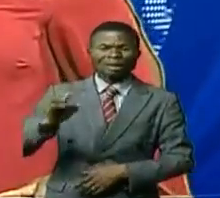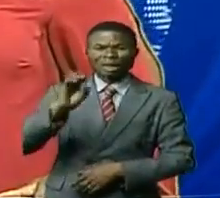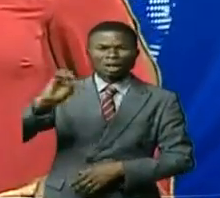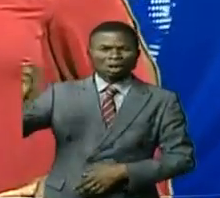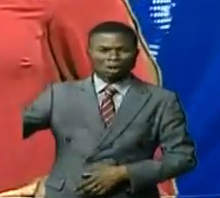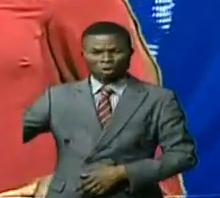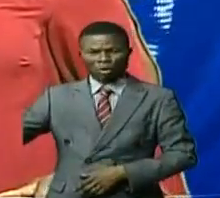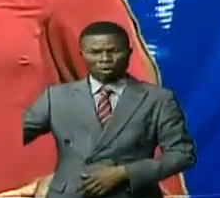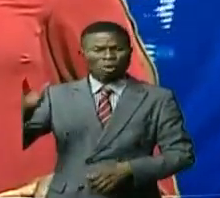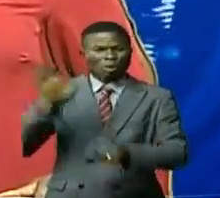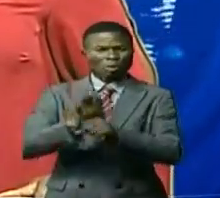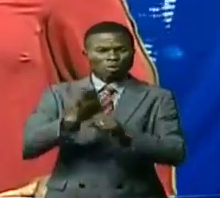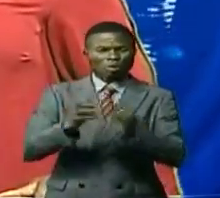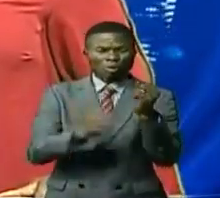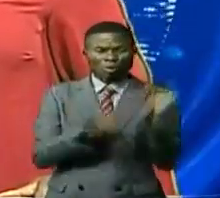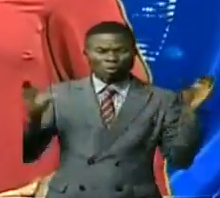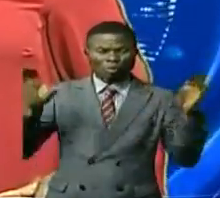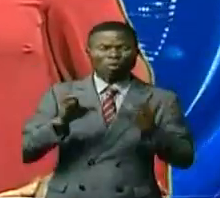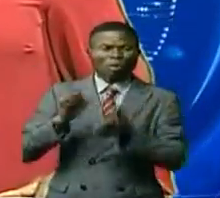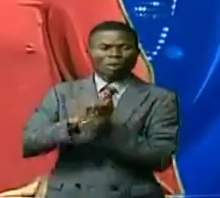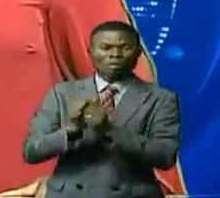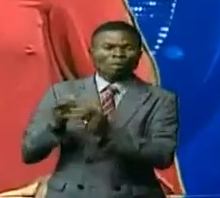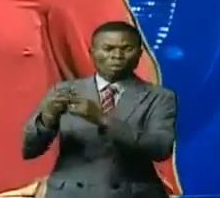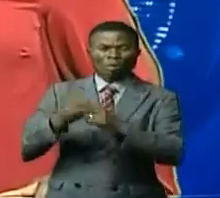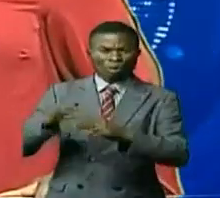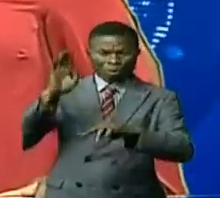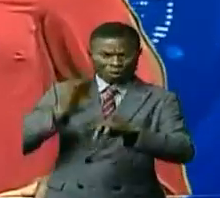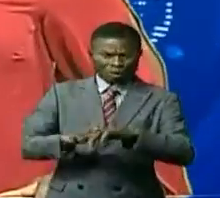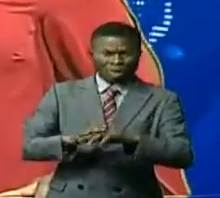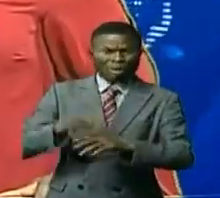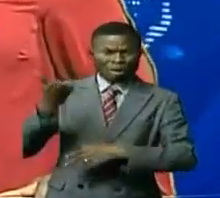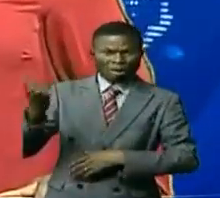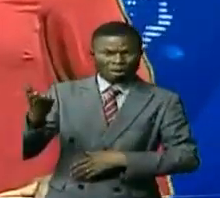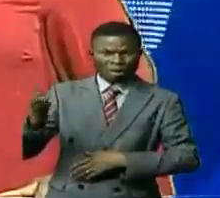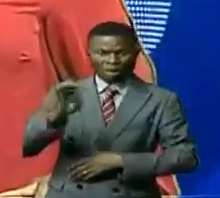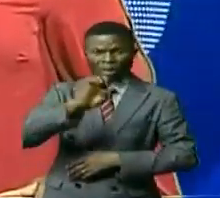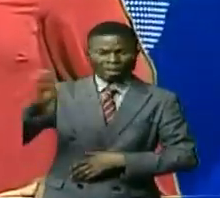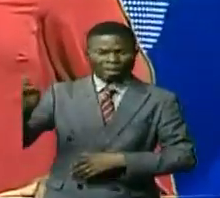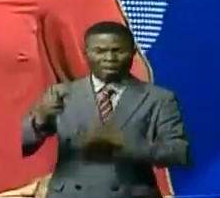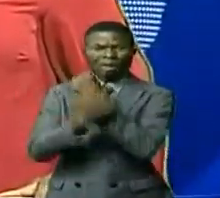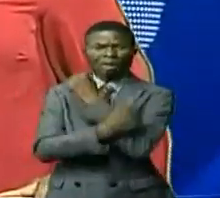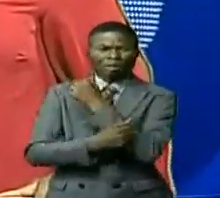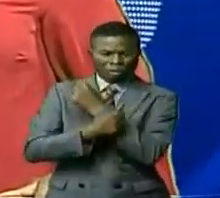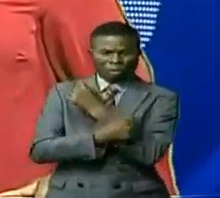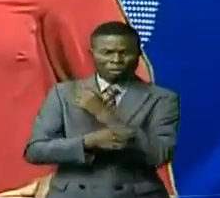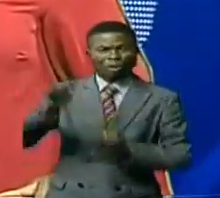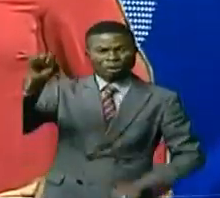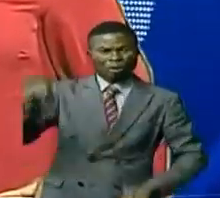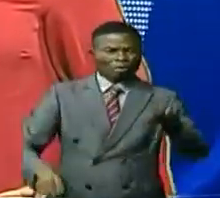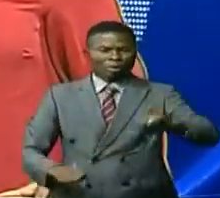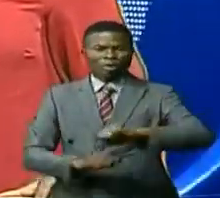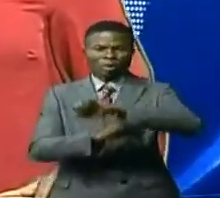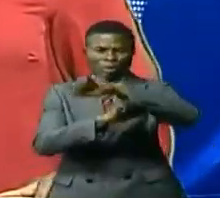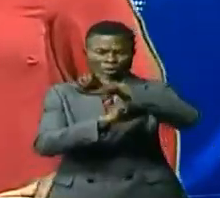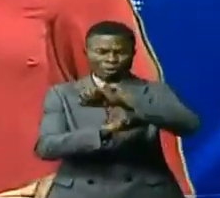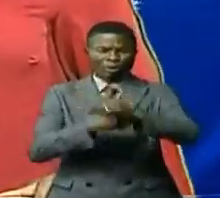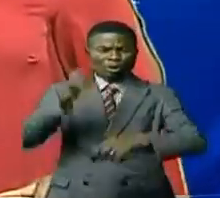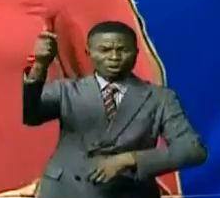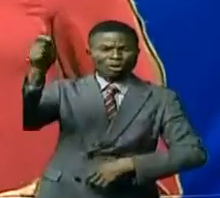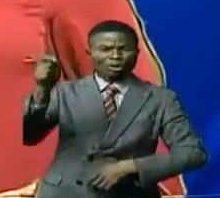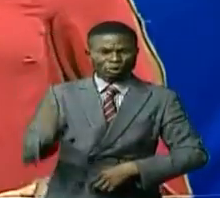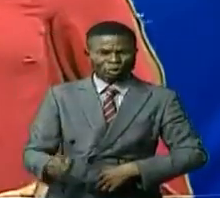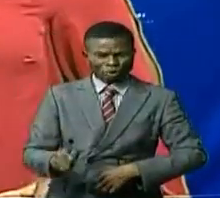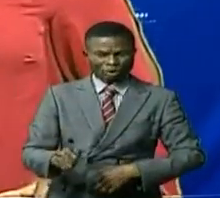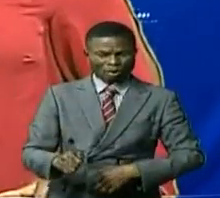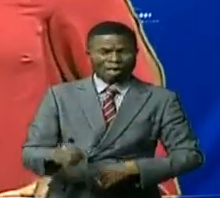mobilisation totale face à la situation sécuritaire qui prévaut dans l'est du pays. Une marche de soutien à nos vaillants militaires qui